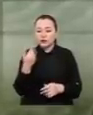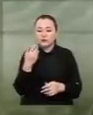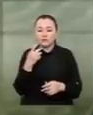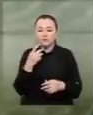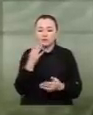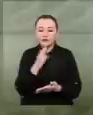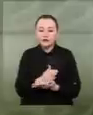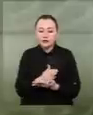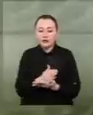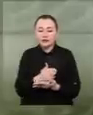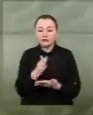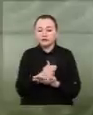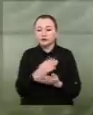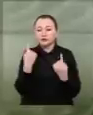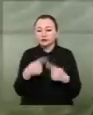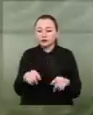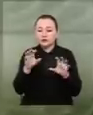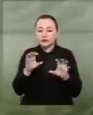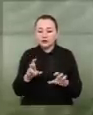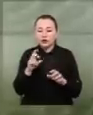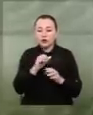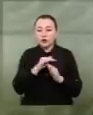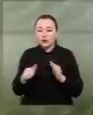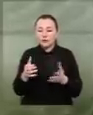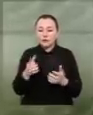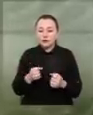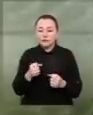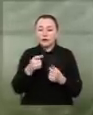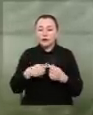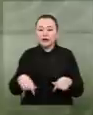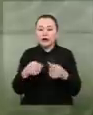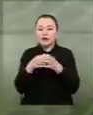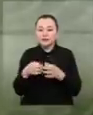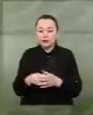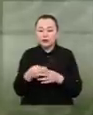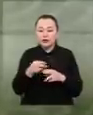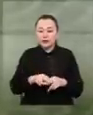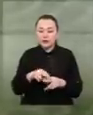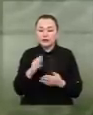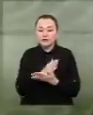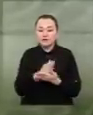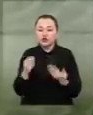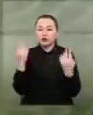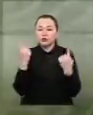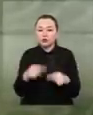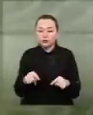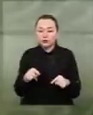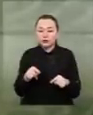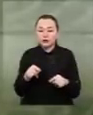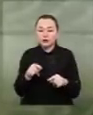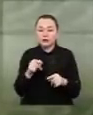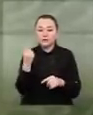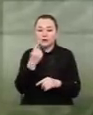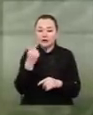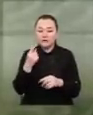есть совершенно иные на законодательном уровне принятые категории, но и это совершенно другие, как бы